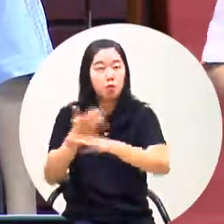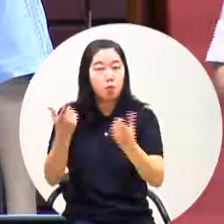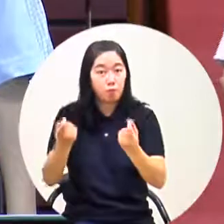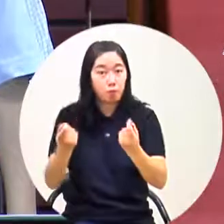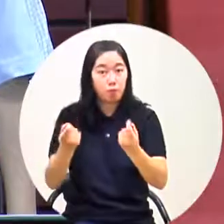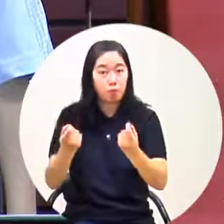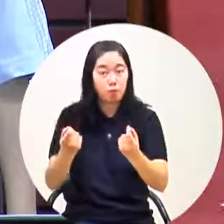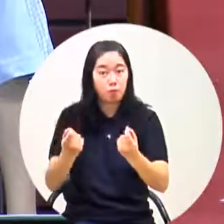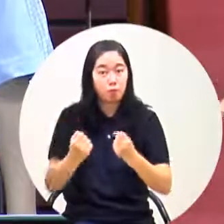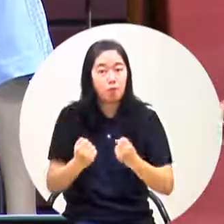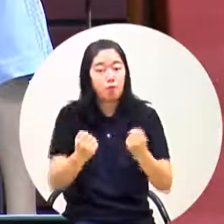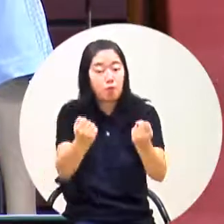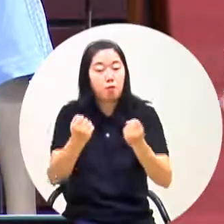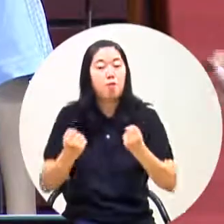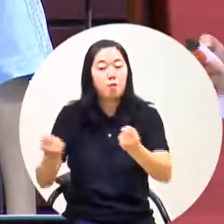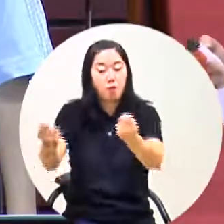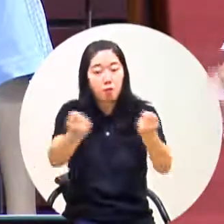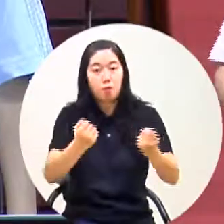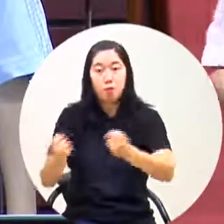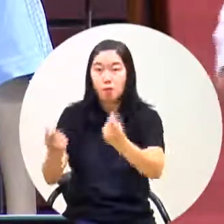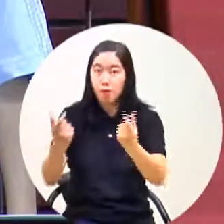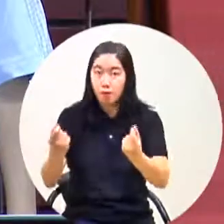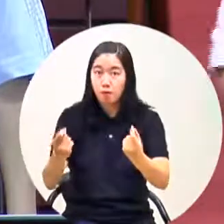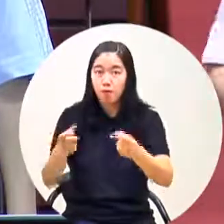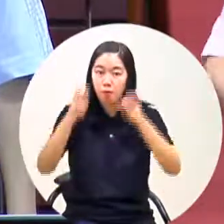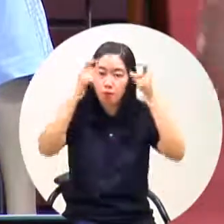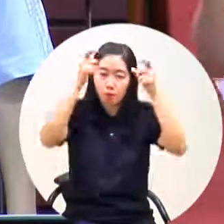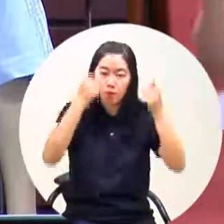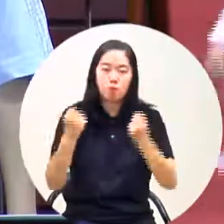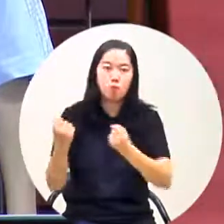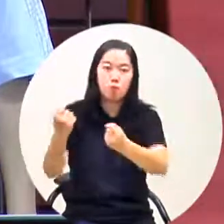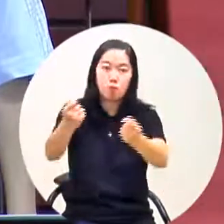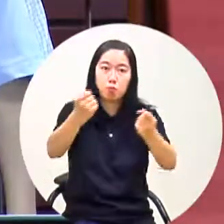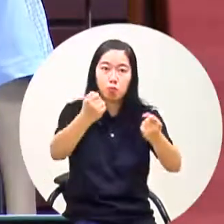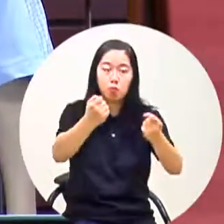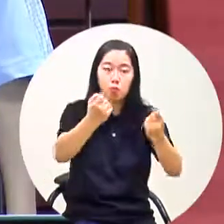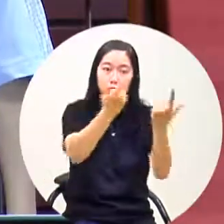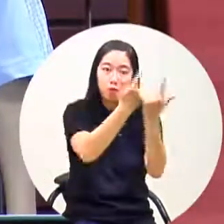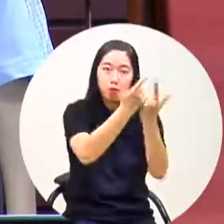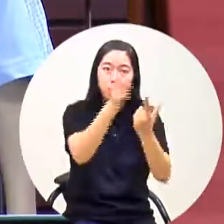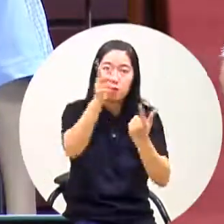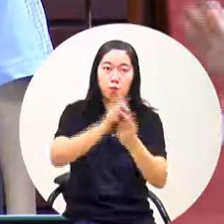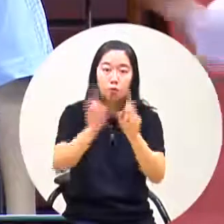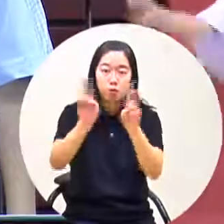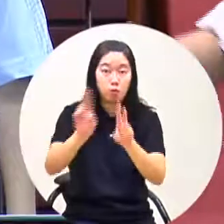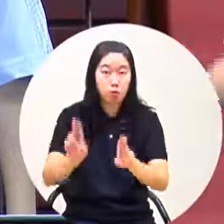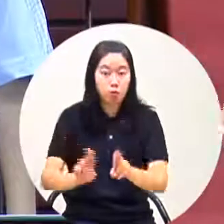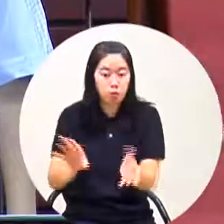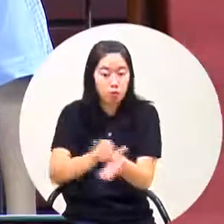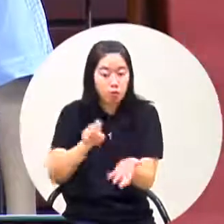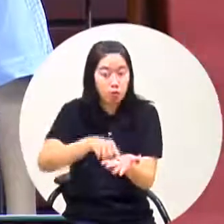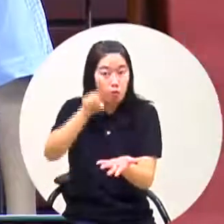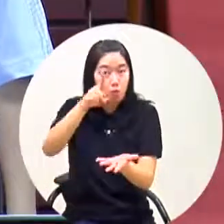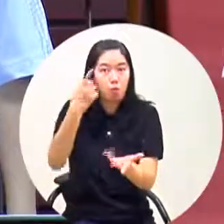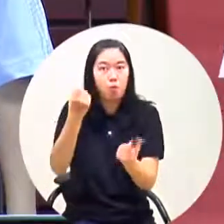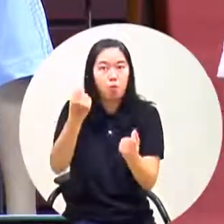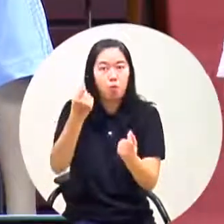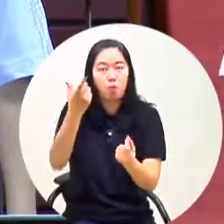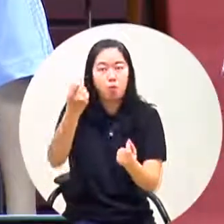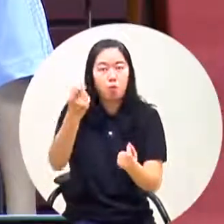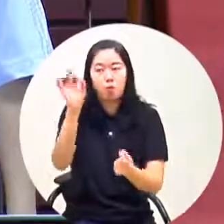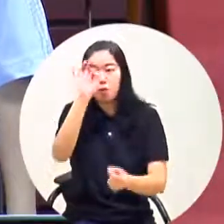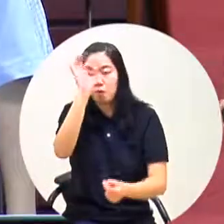哪里，哦，即使你从高雄到台北，只要一个充一电池，但是你还是要四处来找